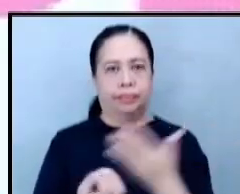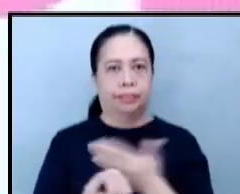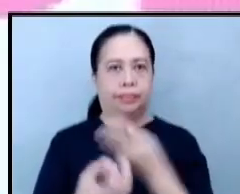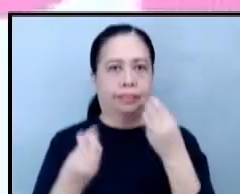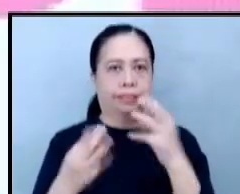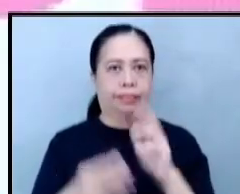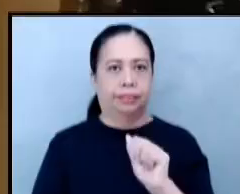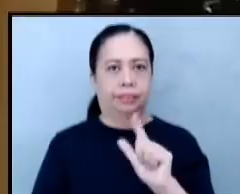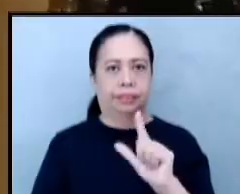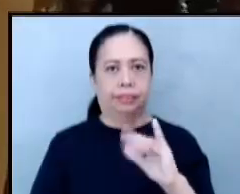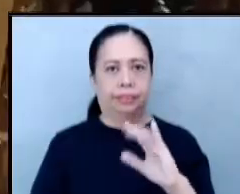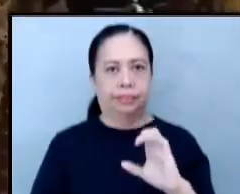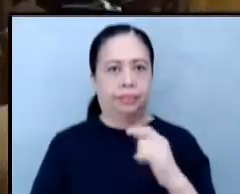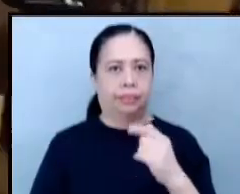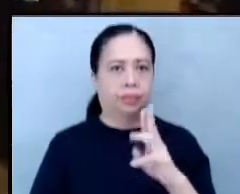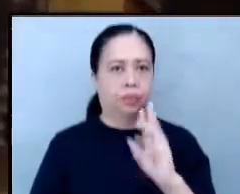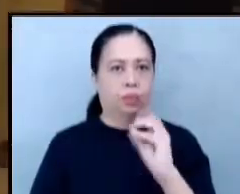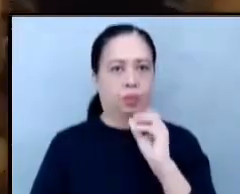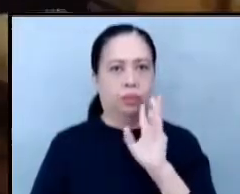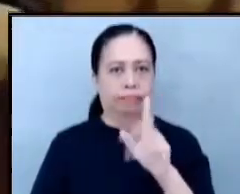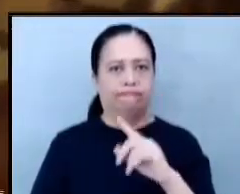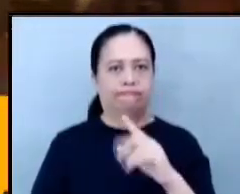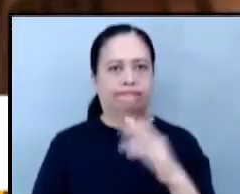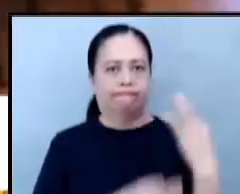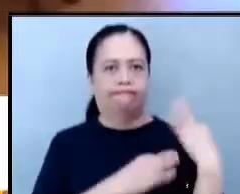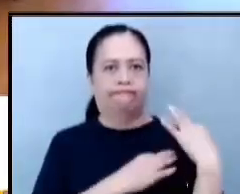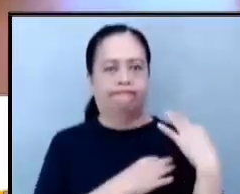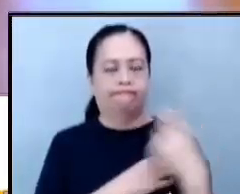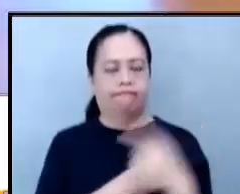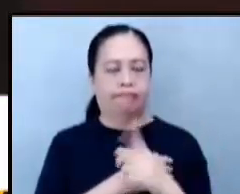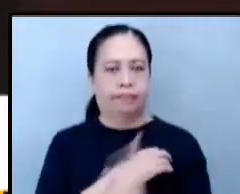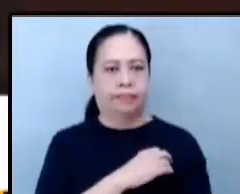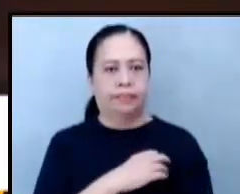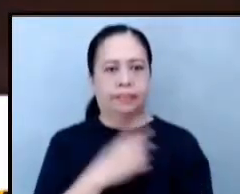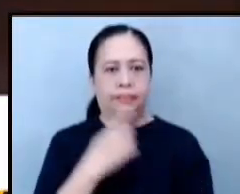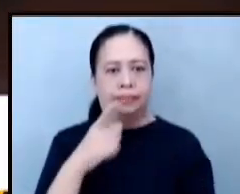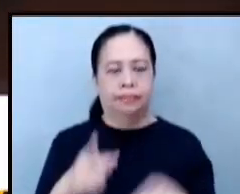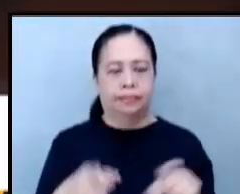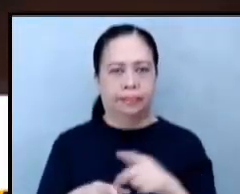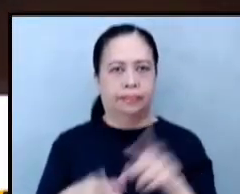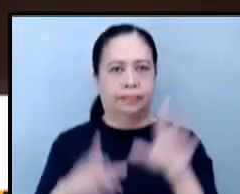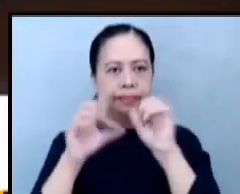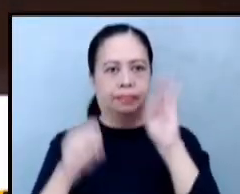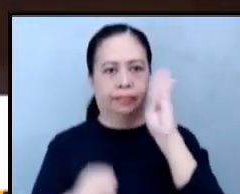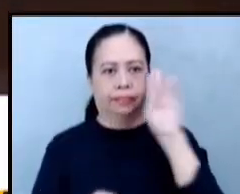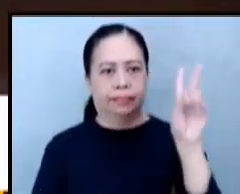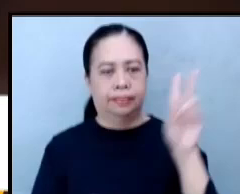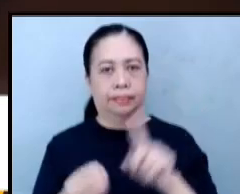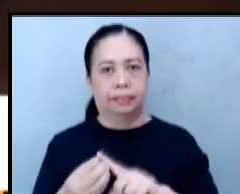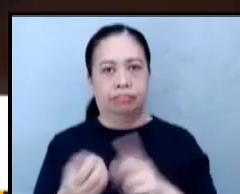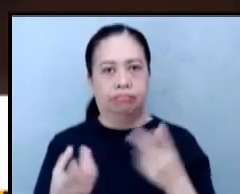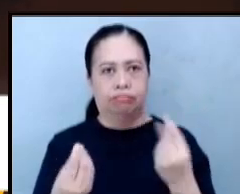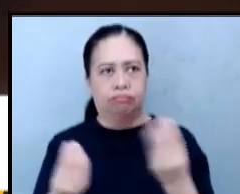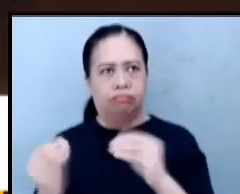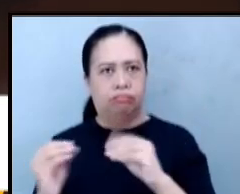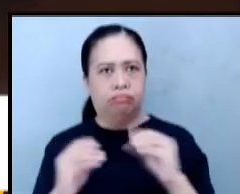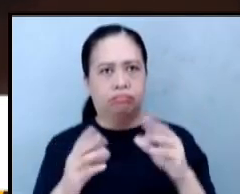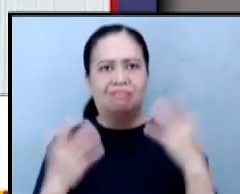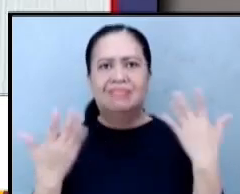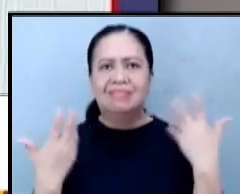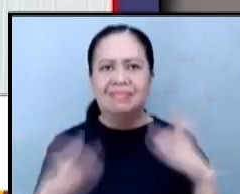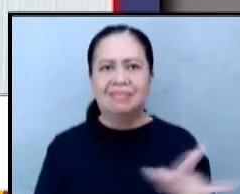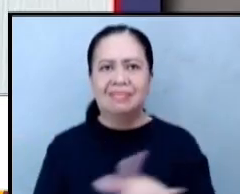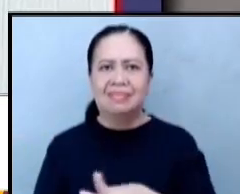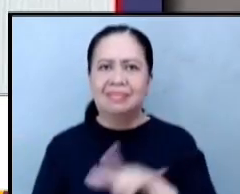ay mananagot. Yan ang binigyang diin ni Pangulong Ferdinand R. Marcos Jr. kasunod ng napaulat na nakalabas na ng Pilipinas ang dating